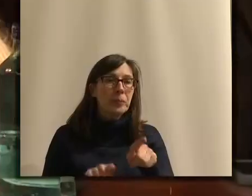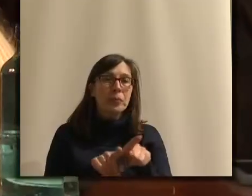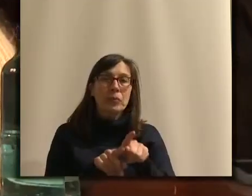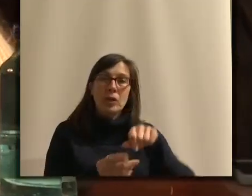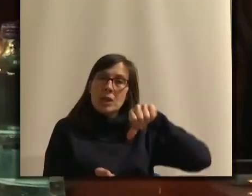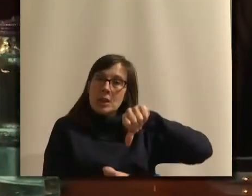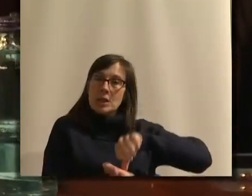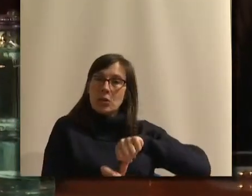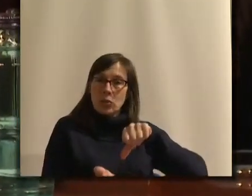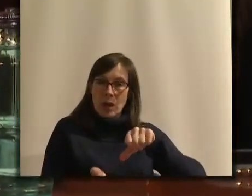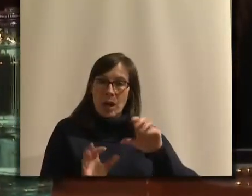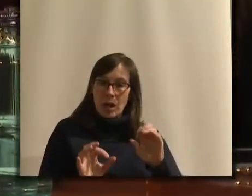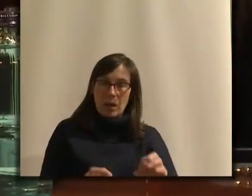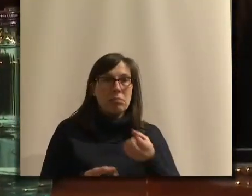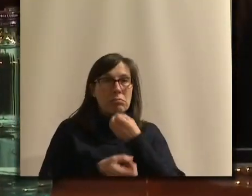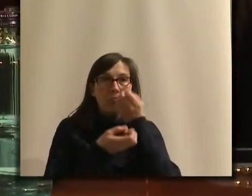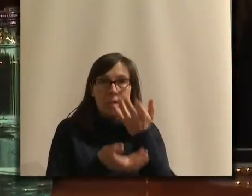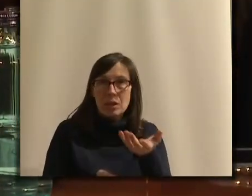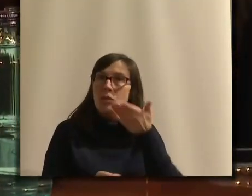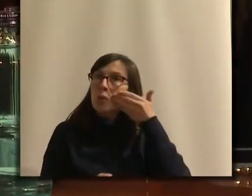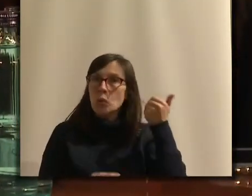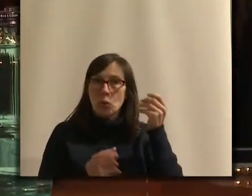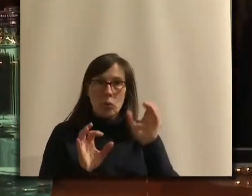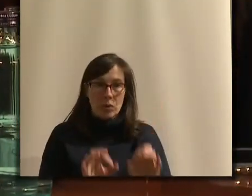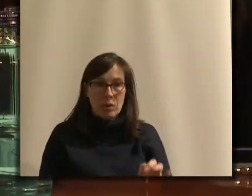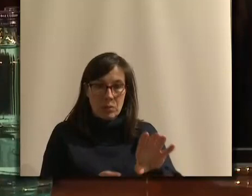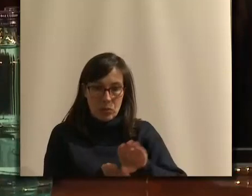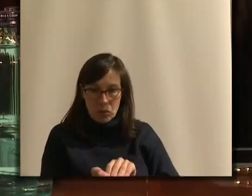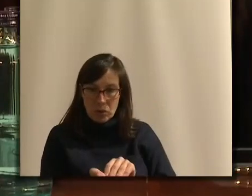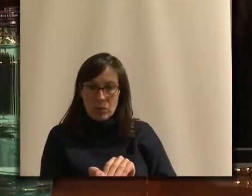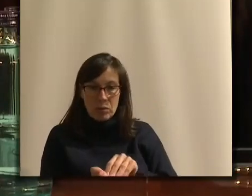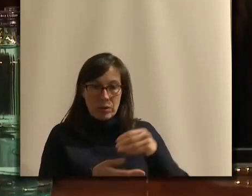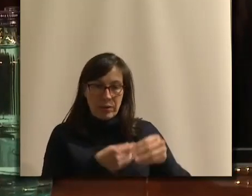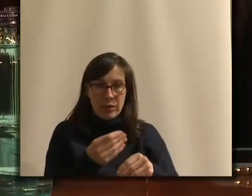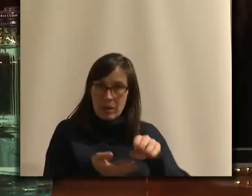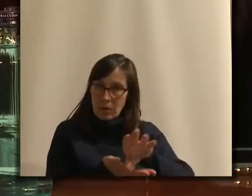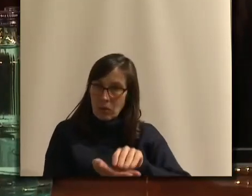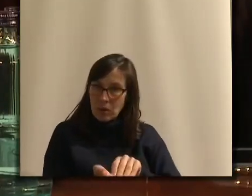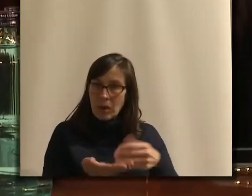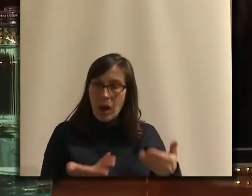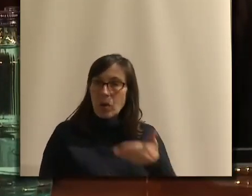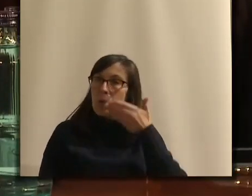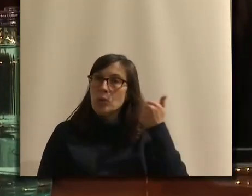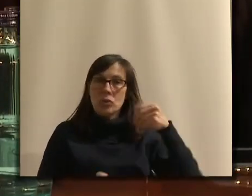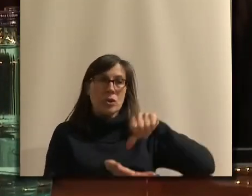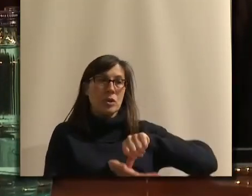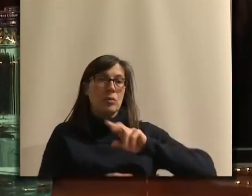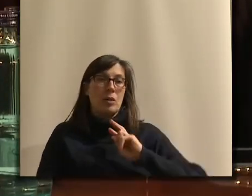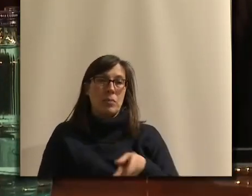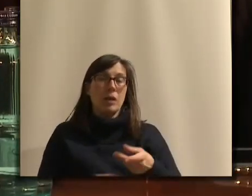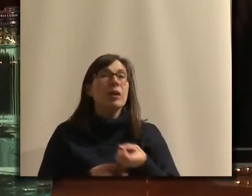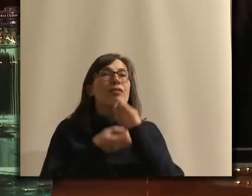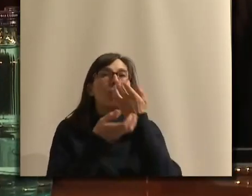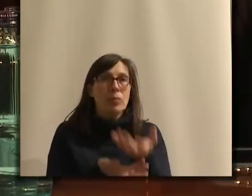una ciutat amb aquest missatge que portava la seva moció i aquí el vam acollir. Nosaltres ara podem estar orgullosos d'aquesta ciutat, dona aquest doble